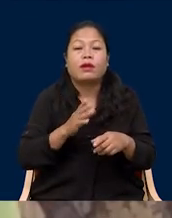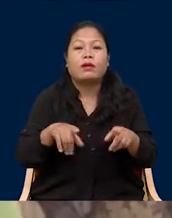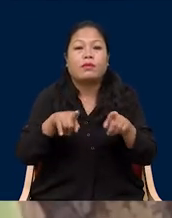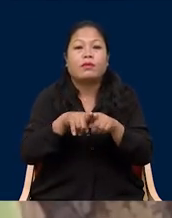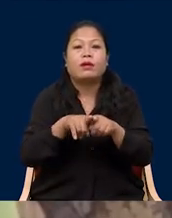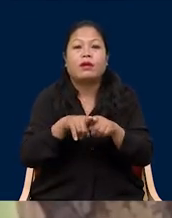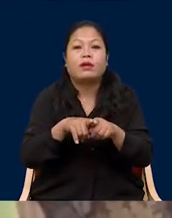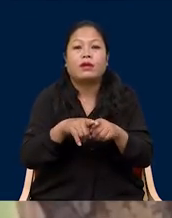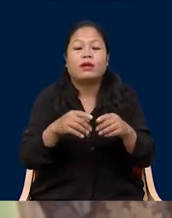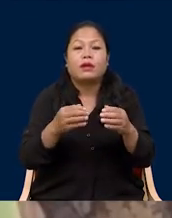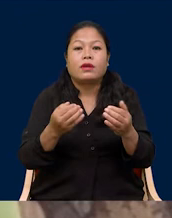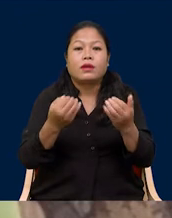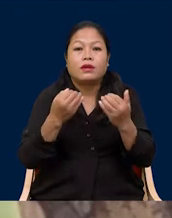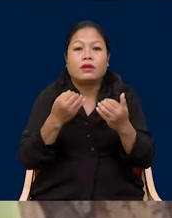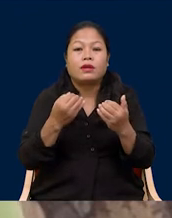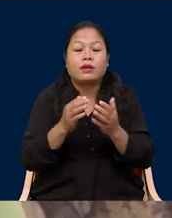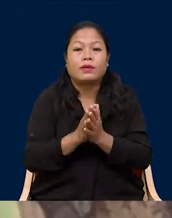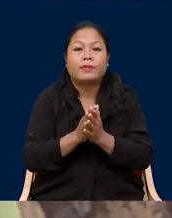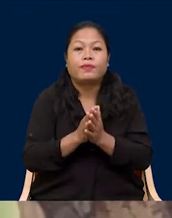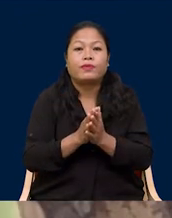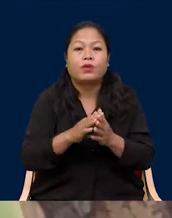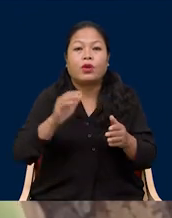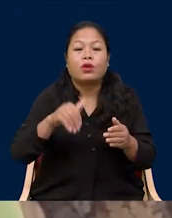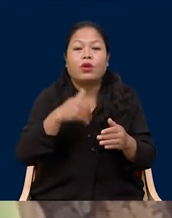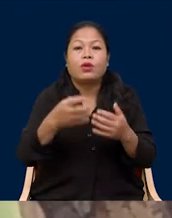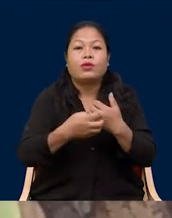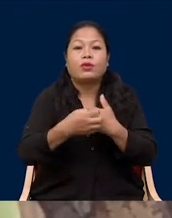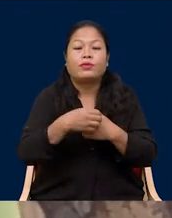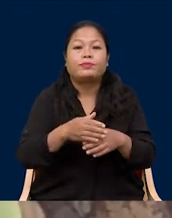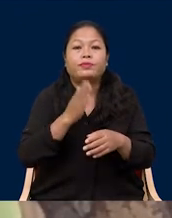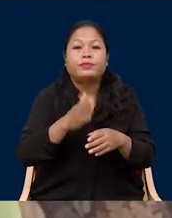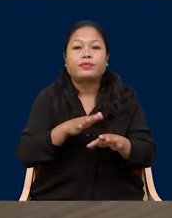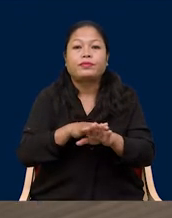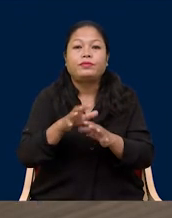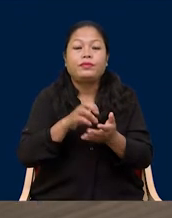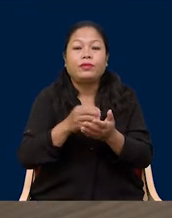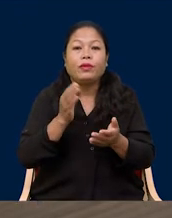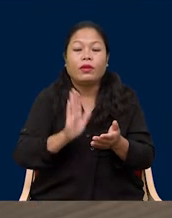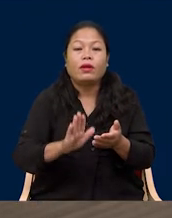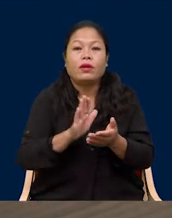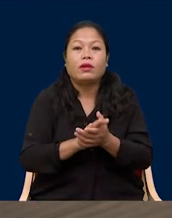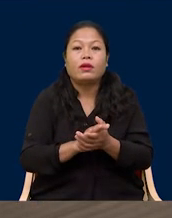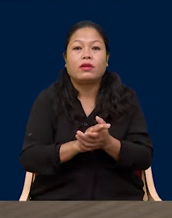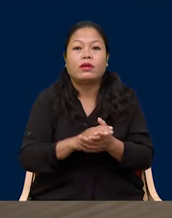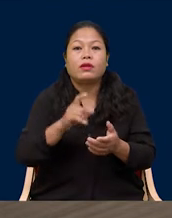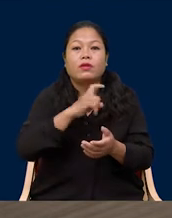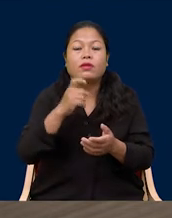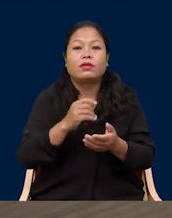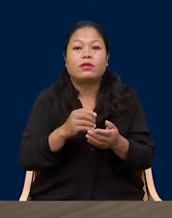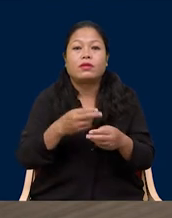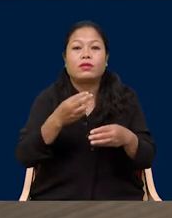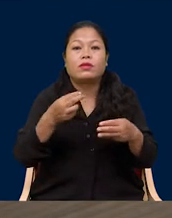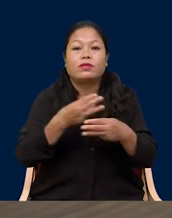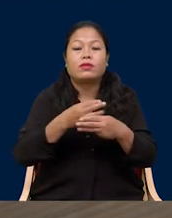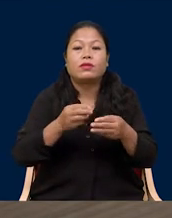पनि नेपालबाट पनि सिक्ने पाठ बेलायत मात्रै नभइकन अरू अरू अरू देशहरूले पनि धेरै ठाउँमा छ। प्रश्न अनुसार